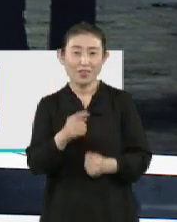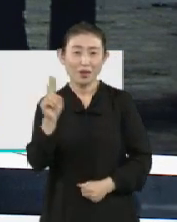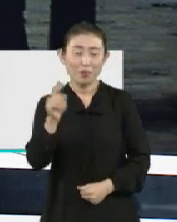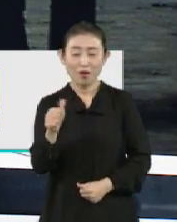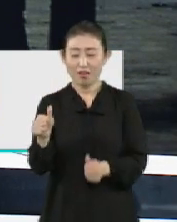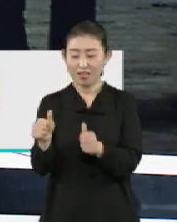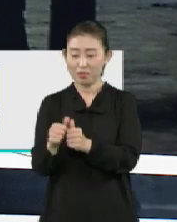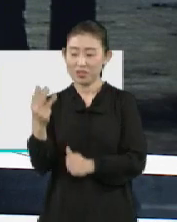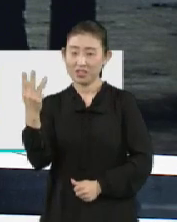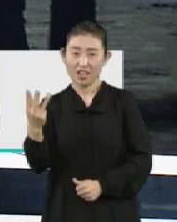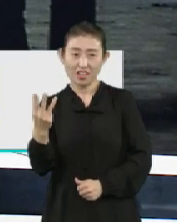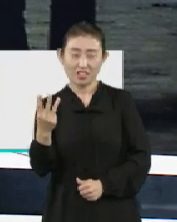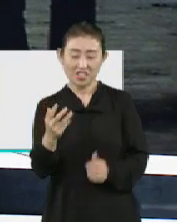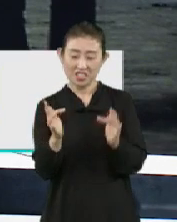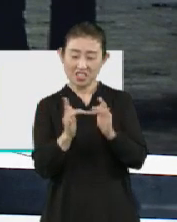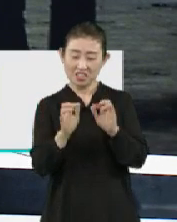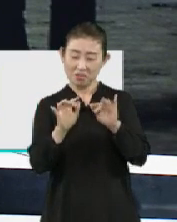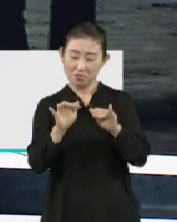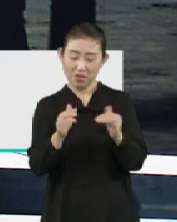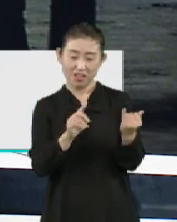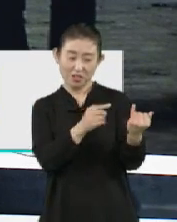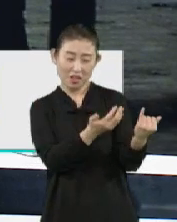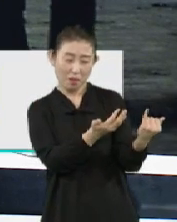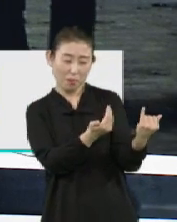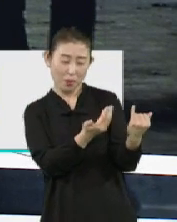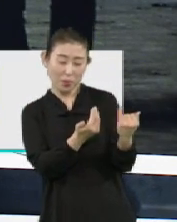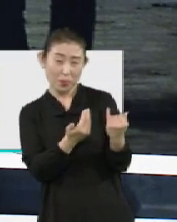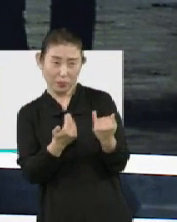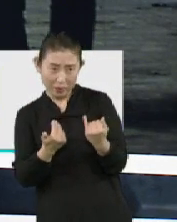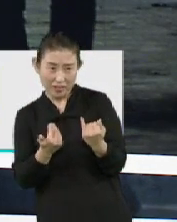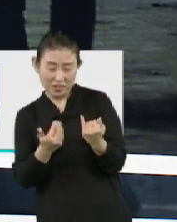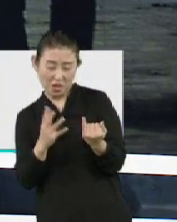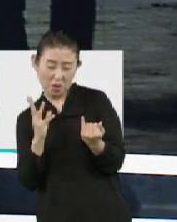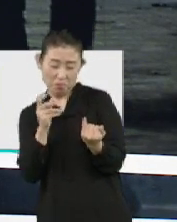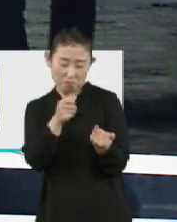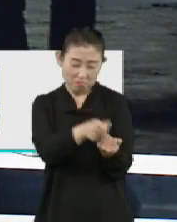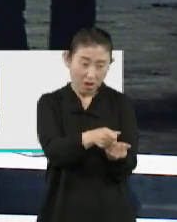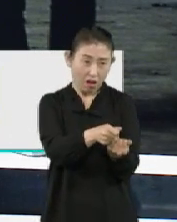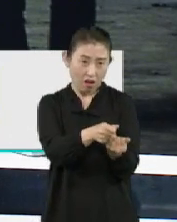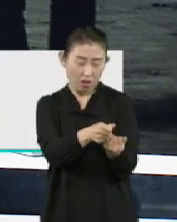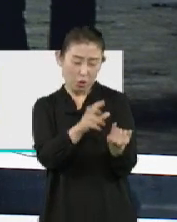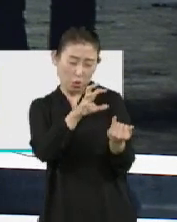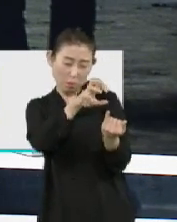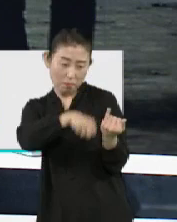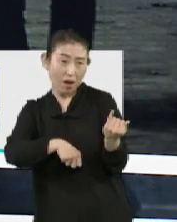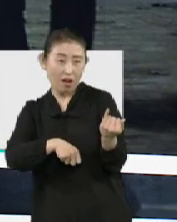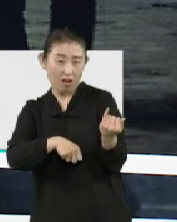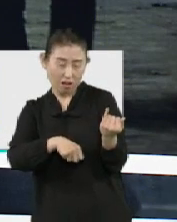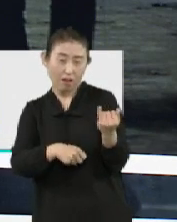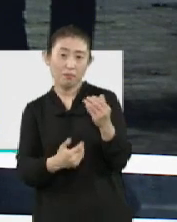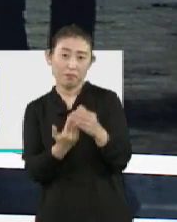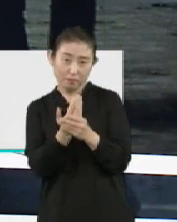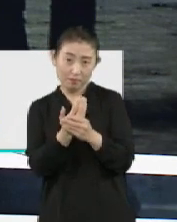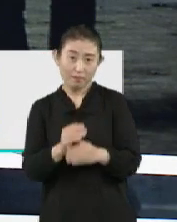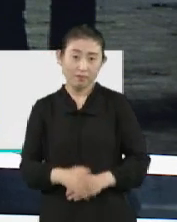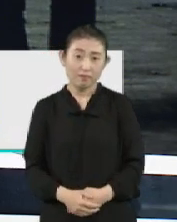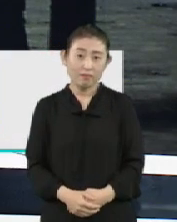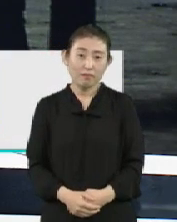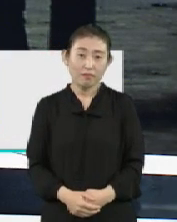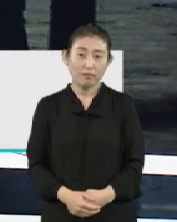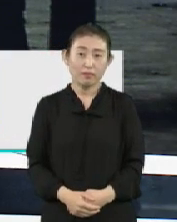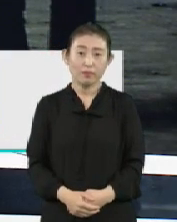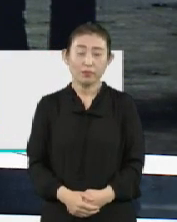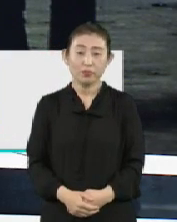남성 3명이 채팅 앱을 통해 여성을 모텔로 유인한 뒤 집단 성폭행하고 돈까지 모두 빼앗는 사건이